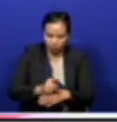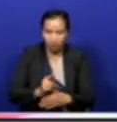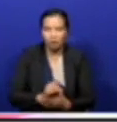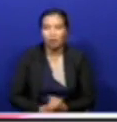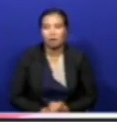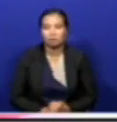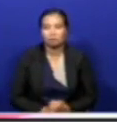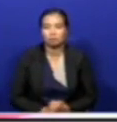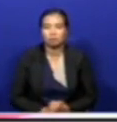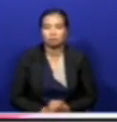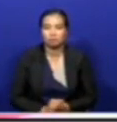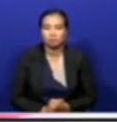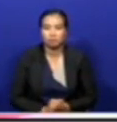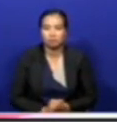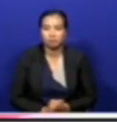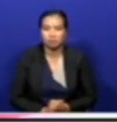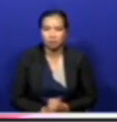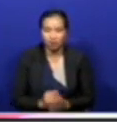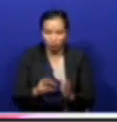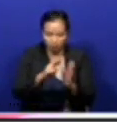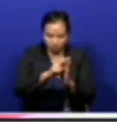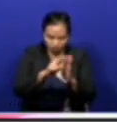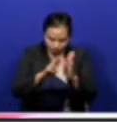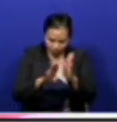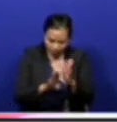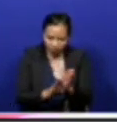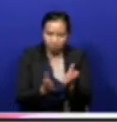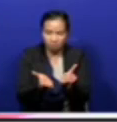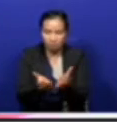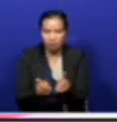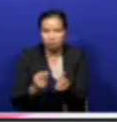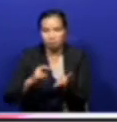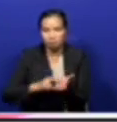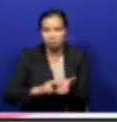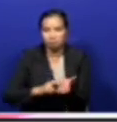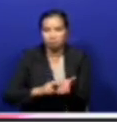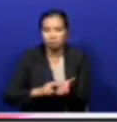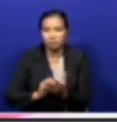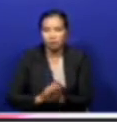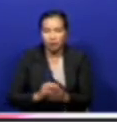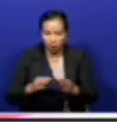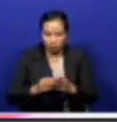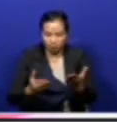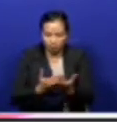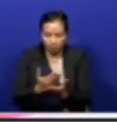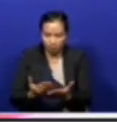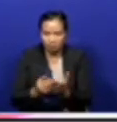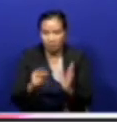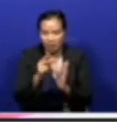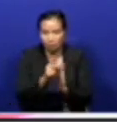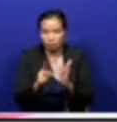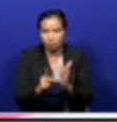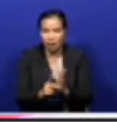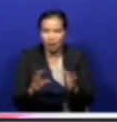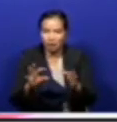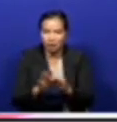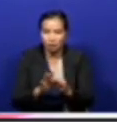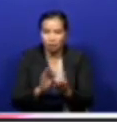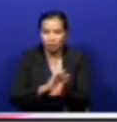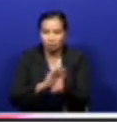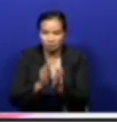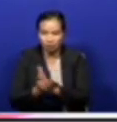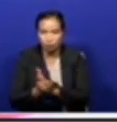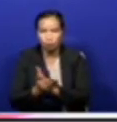านะครับก็ไปออกระเบียบรองรับพิจารณาว่ากฎหมายฉบับนี้มันเป็นกฎหมายเกี่ยวเนื่องกับการเปลี่ยนรูปประเทศหรือไ